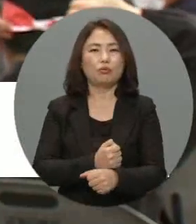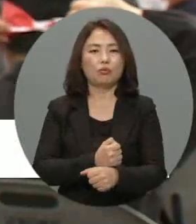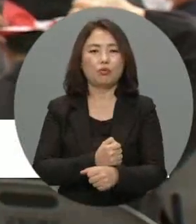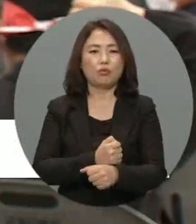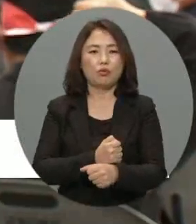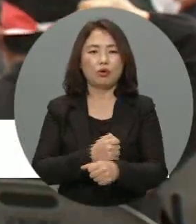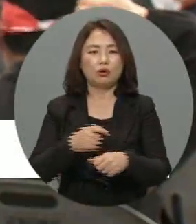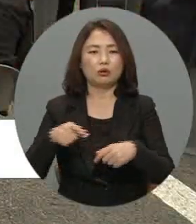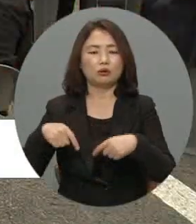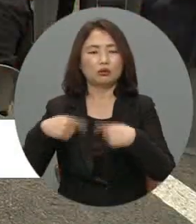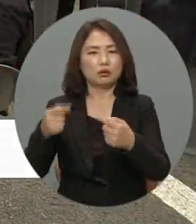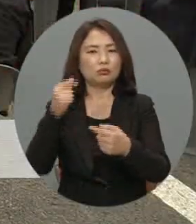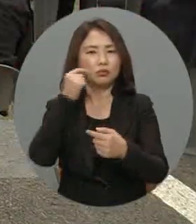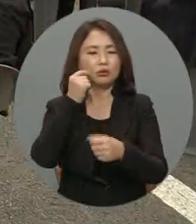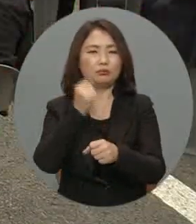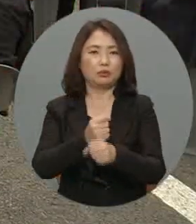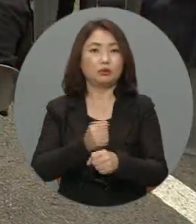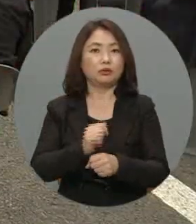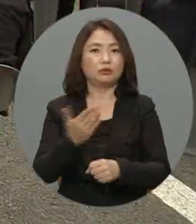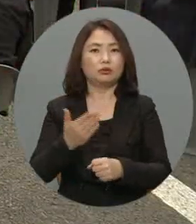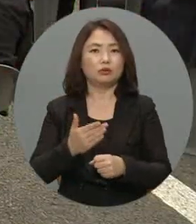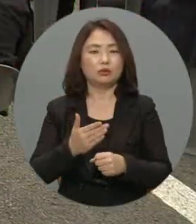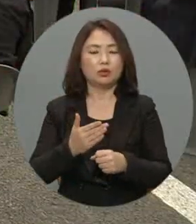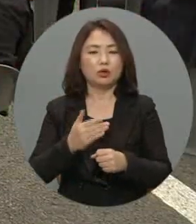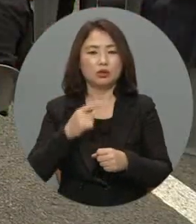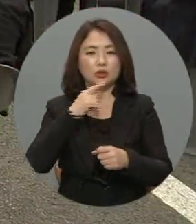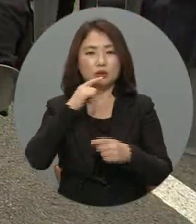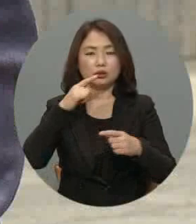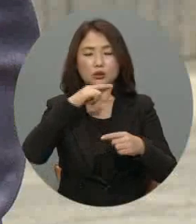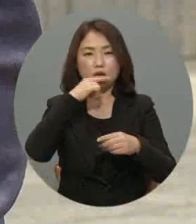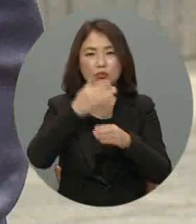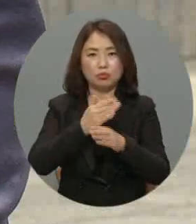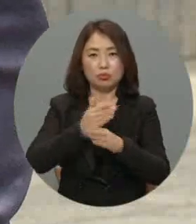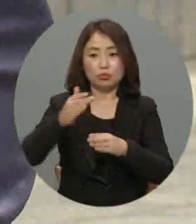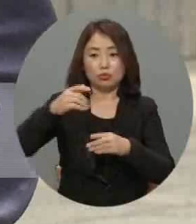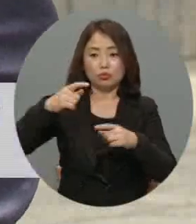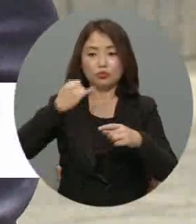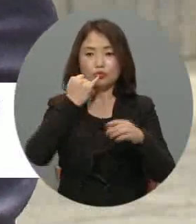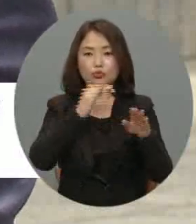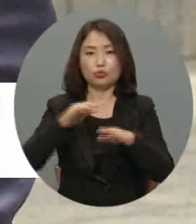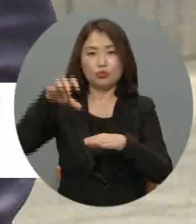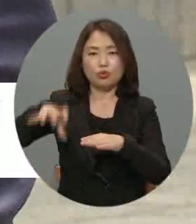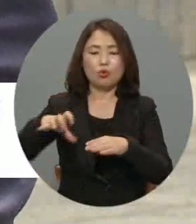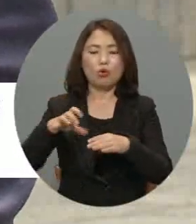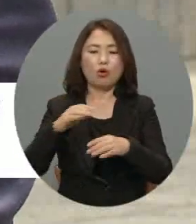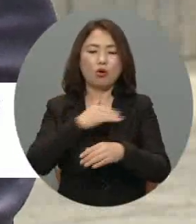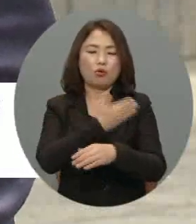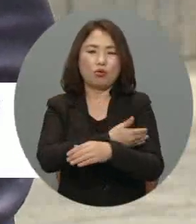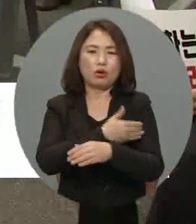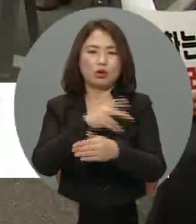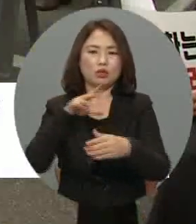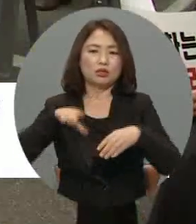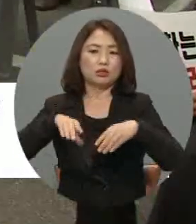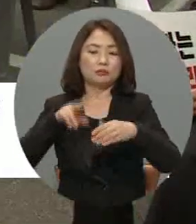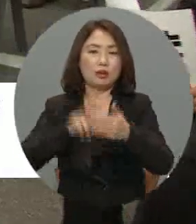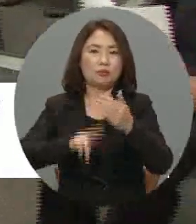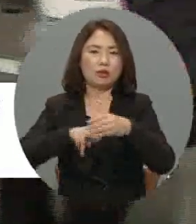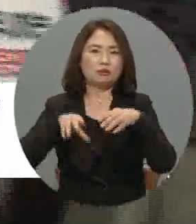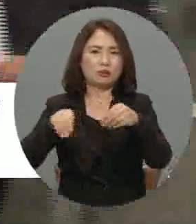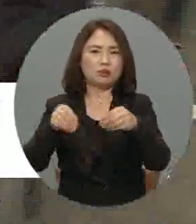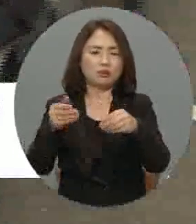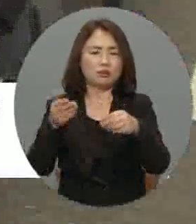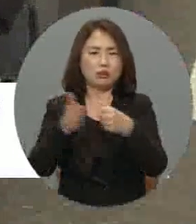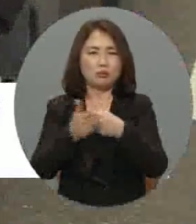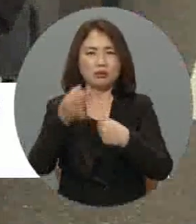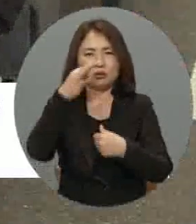뭔가 만들어야지. 또 대북 제재 유엔 결의에 따라 북한 수역 조업권 매매는 금지됐지만 실효성이